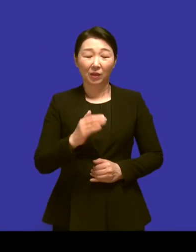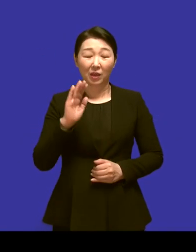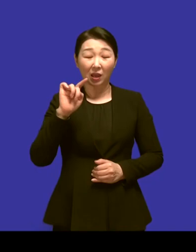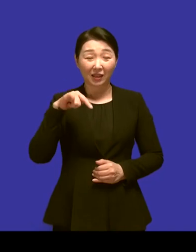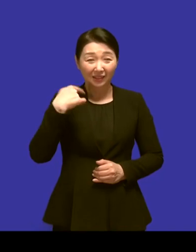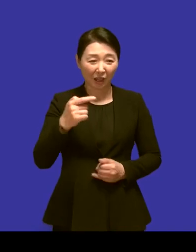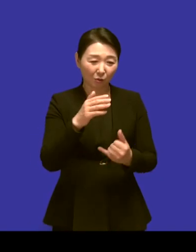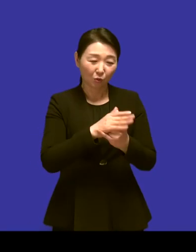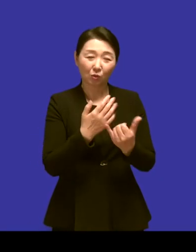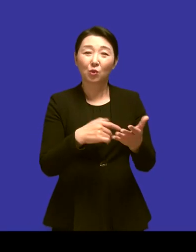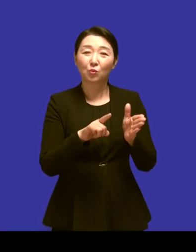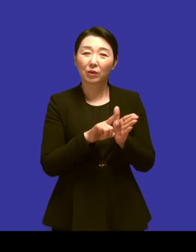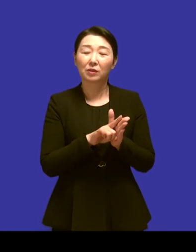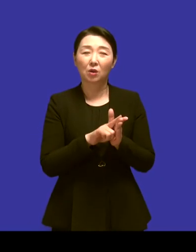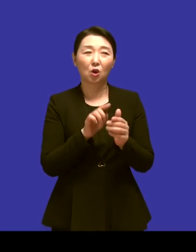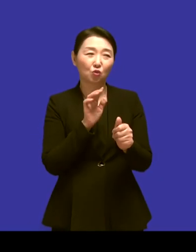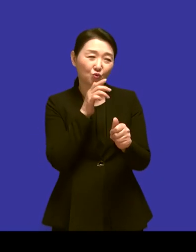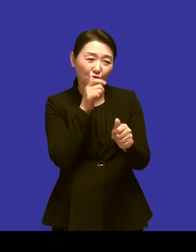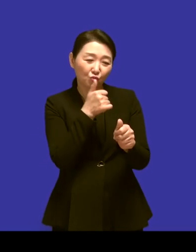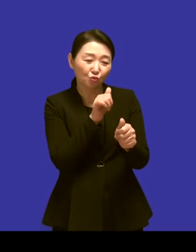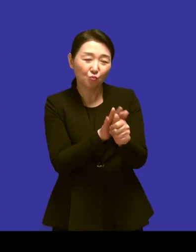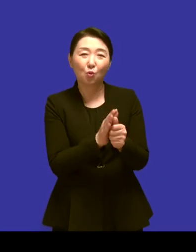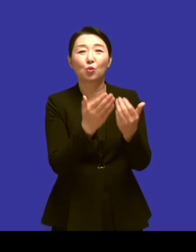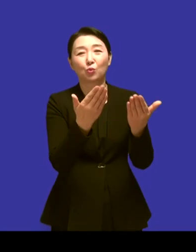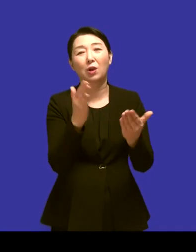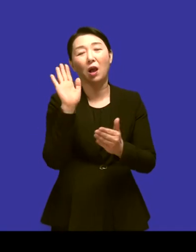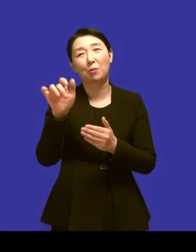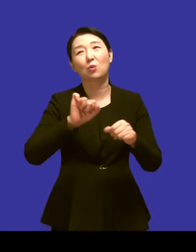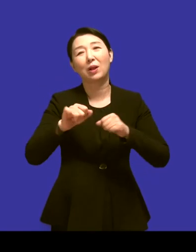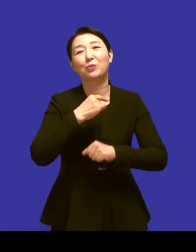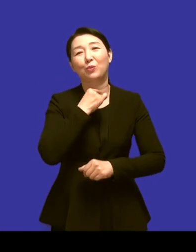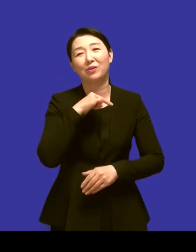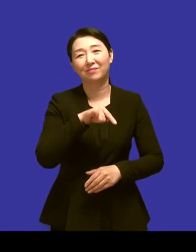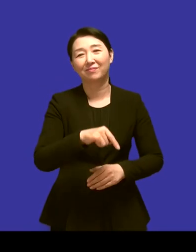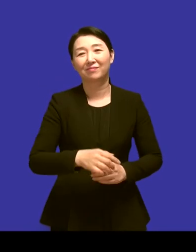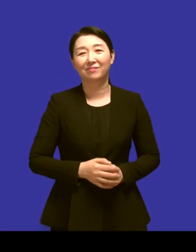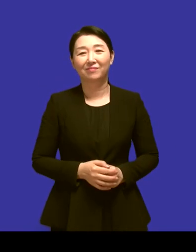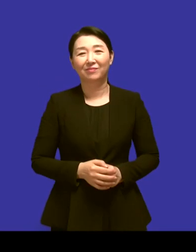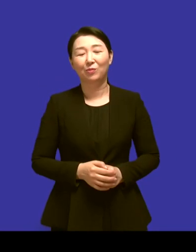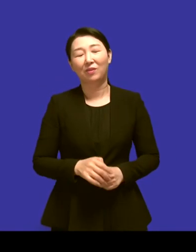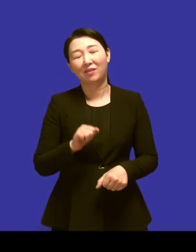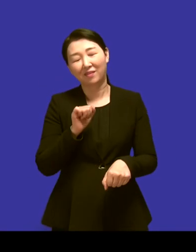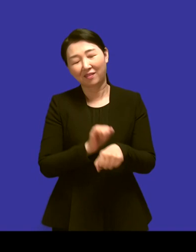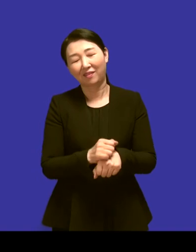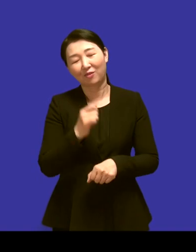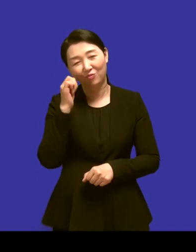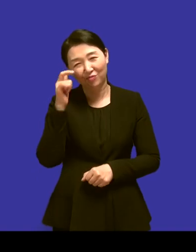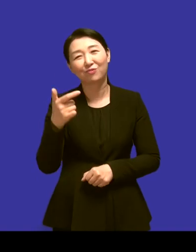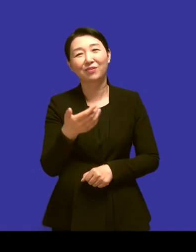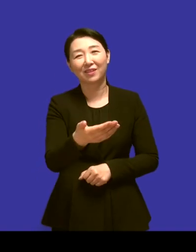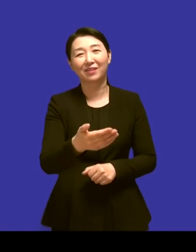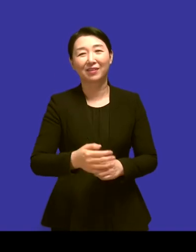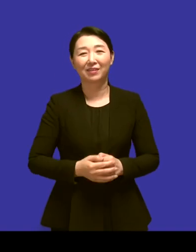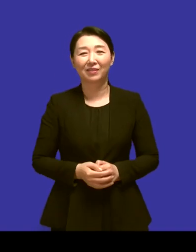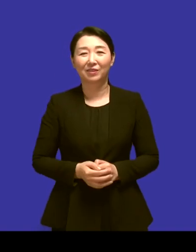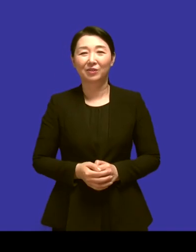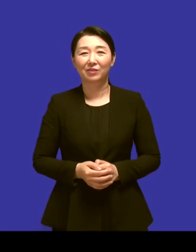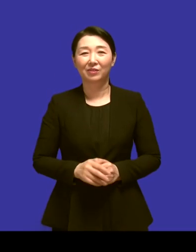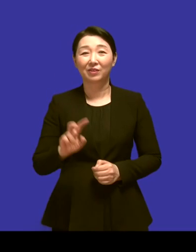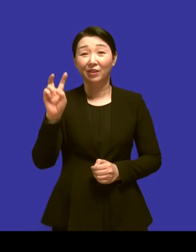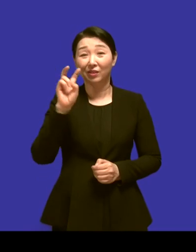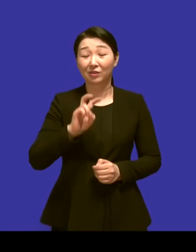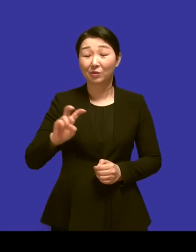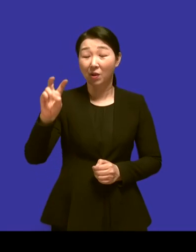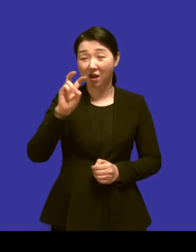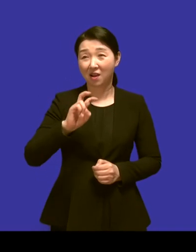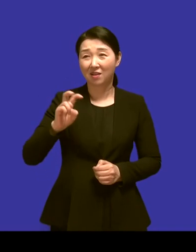중보하면서 앞으로 하는 활동들을 해 나가는 게 일단 저의 비전인 것 같습니다. 아, 훌륭합니다. 예. 우리 수지 씨 음악계